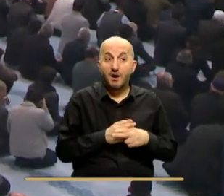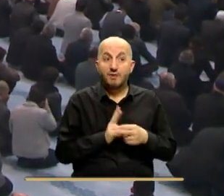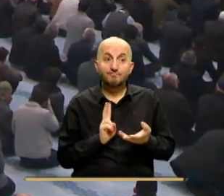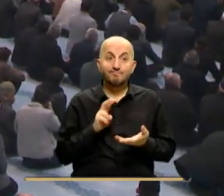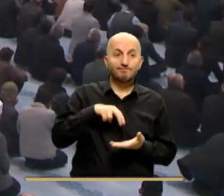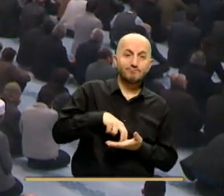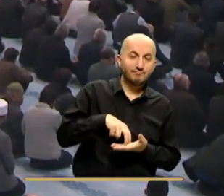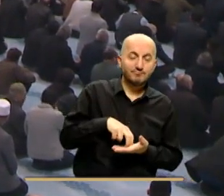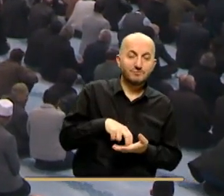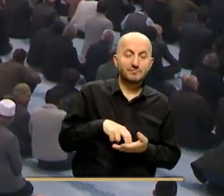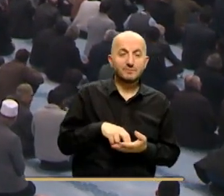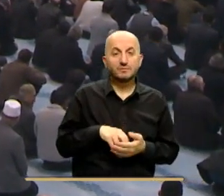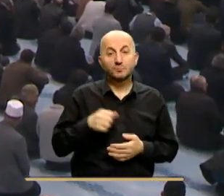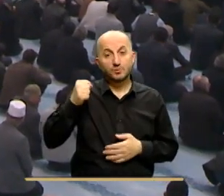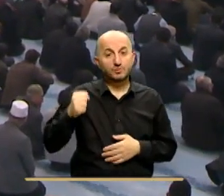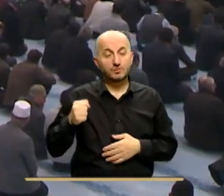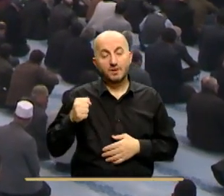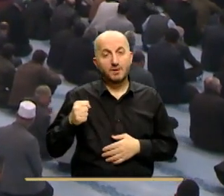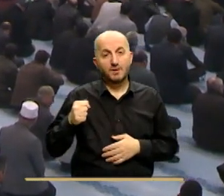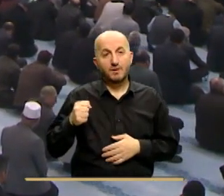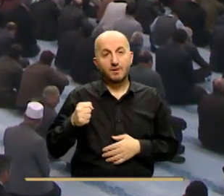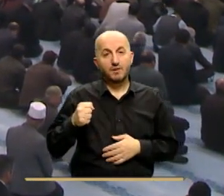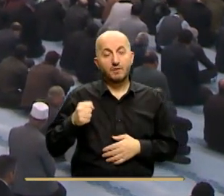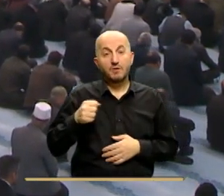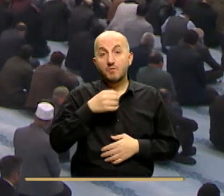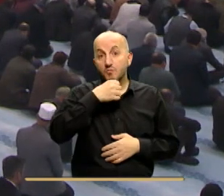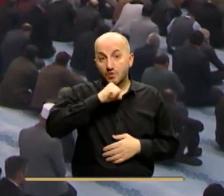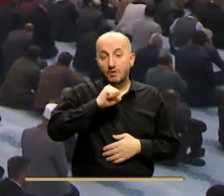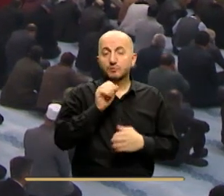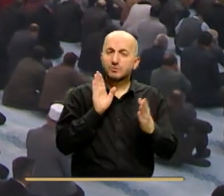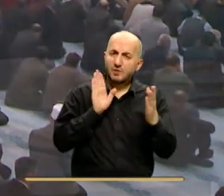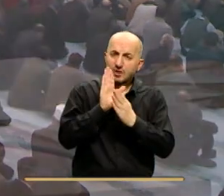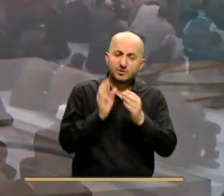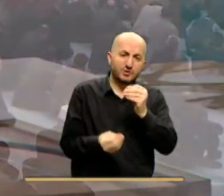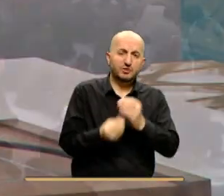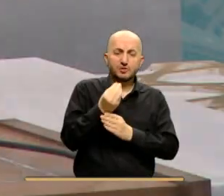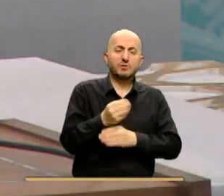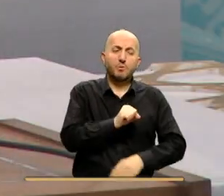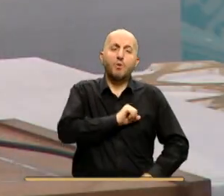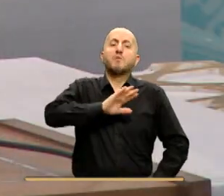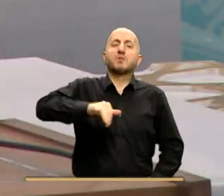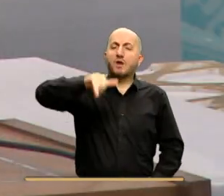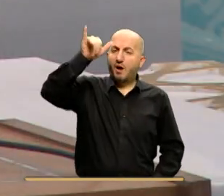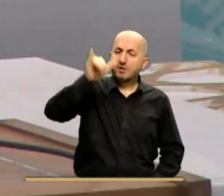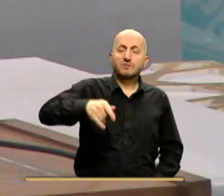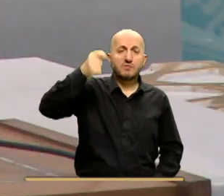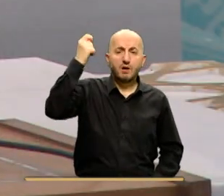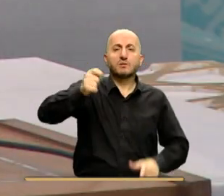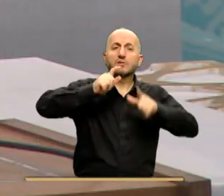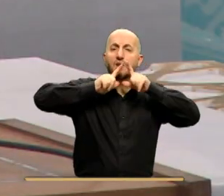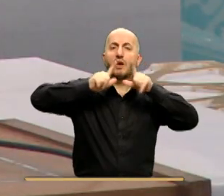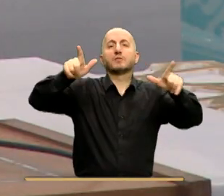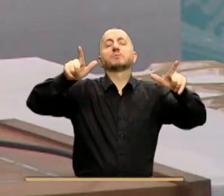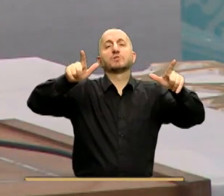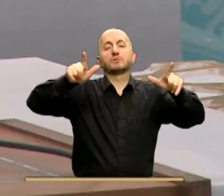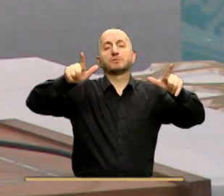geçerek onun huzuruna çıkıp korkmadan hakkı, hakikati haykırmıştır.